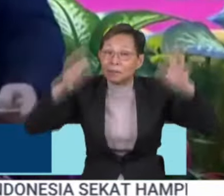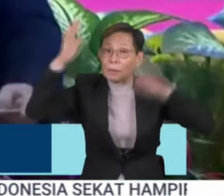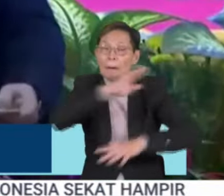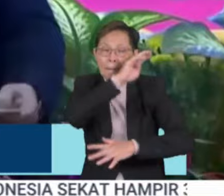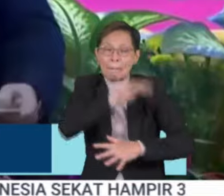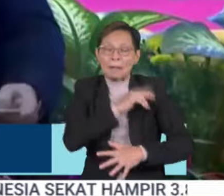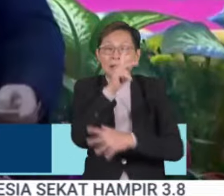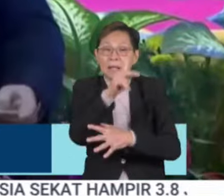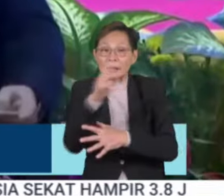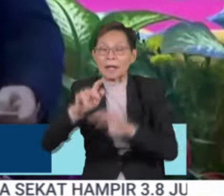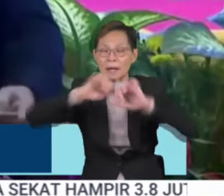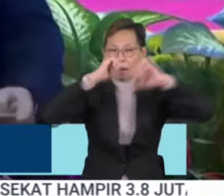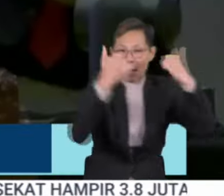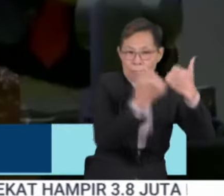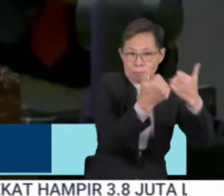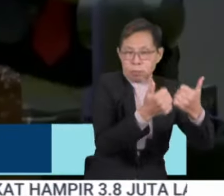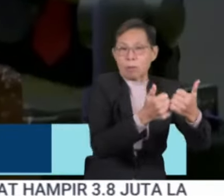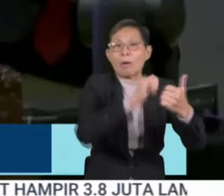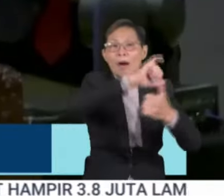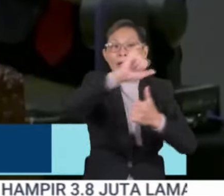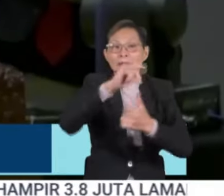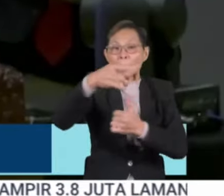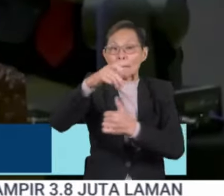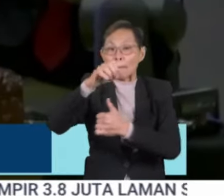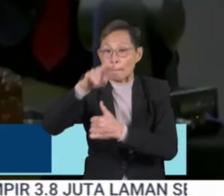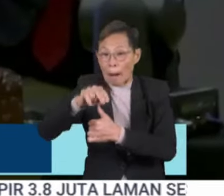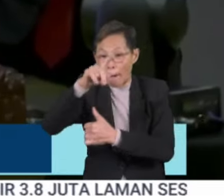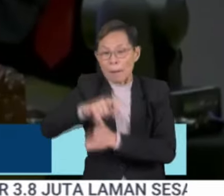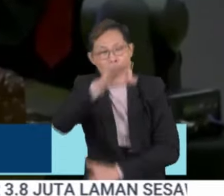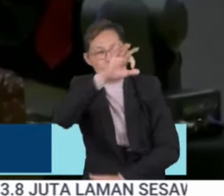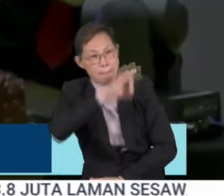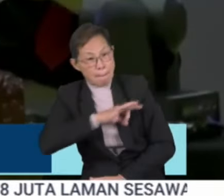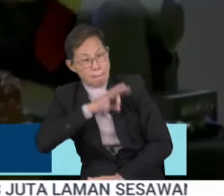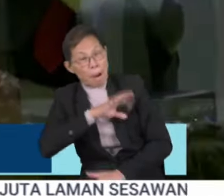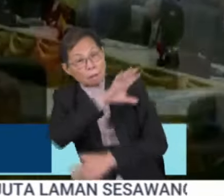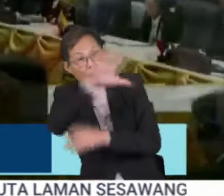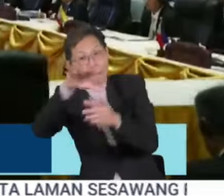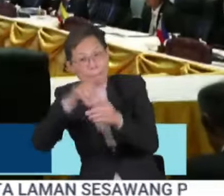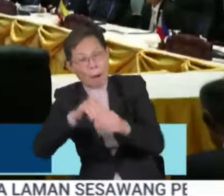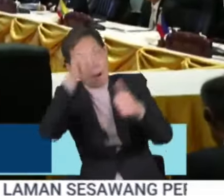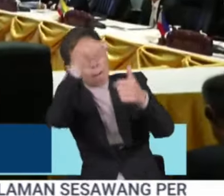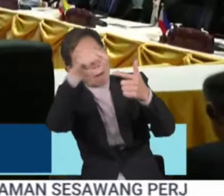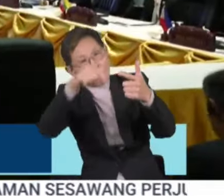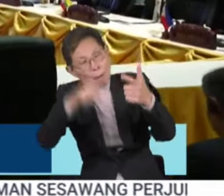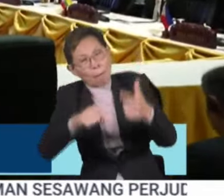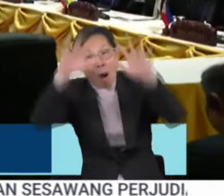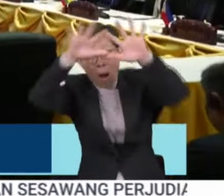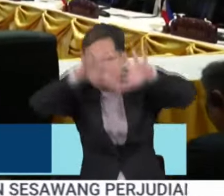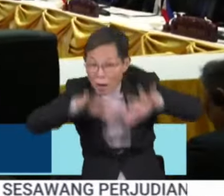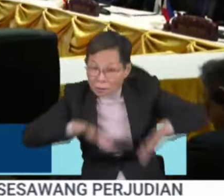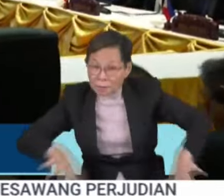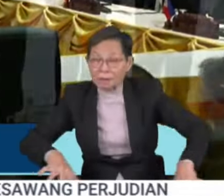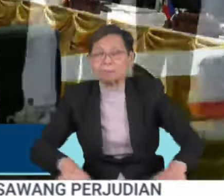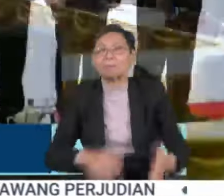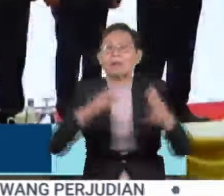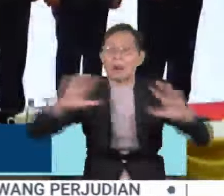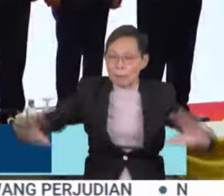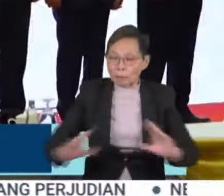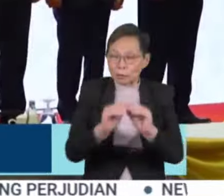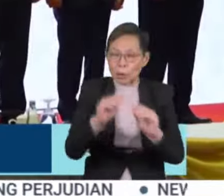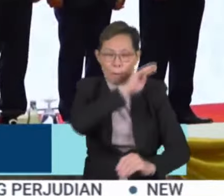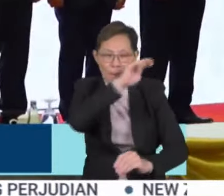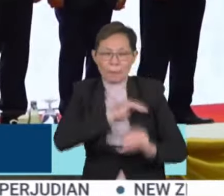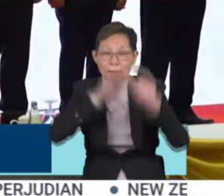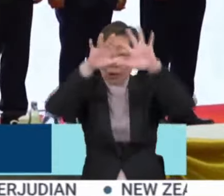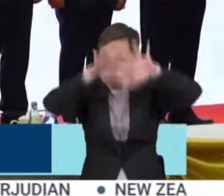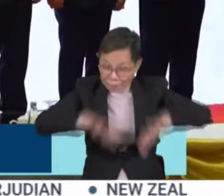Menteri Komunikasi, agensi penerangan dan penyiaran ini perlu dimanfaatkan termasuk beberapa platform ASEAN. Antaranya persidangan